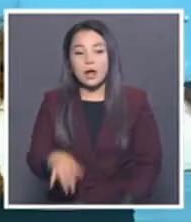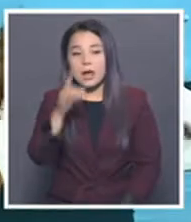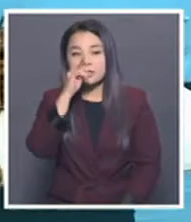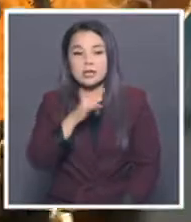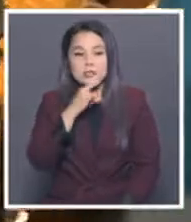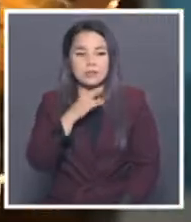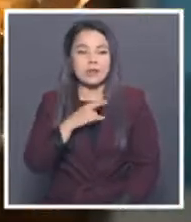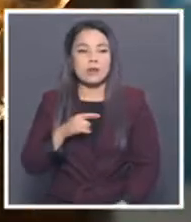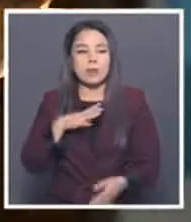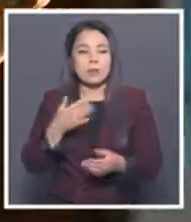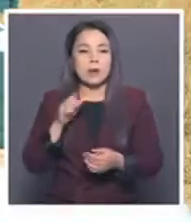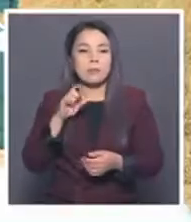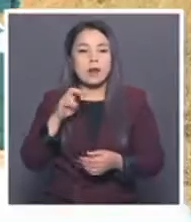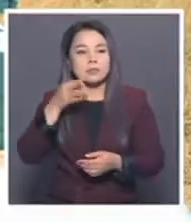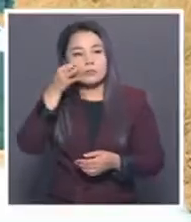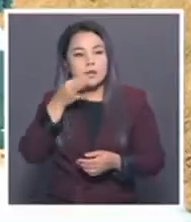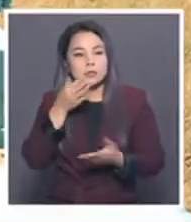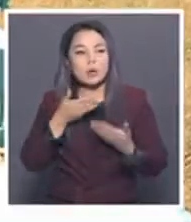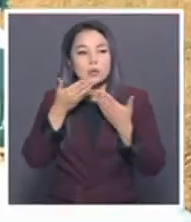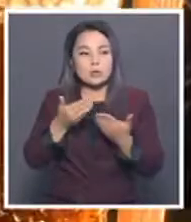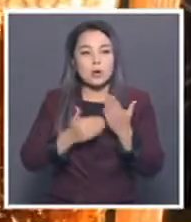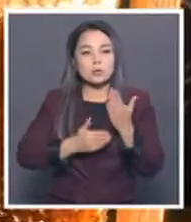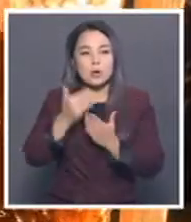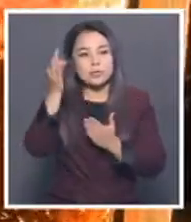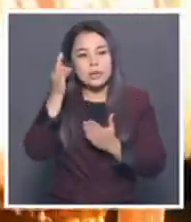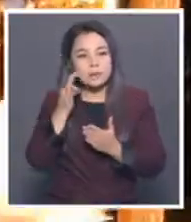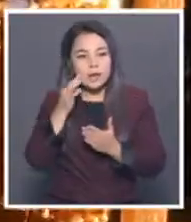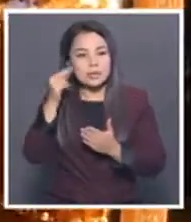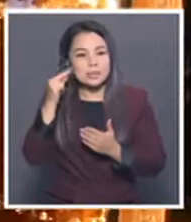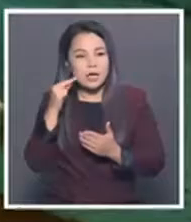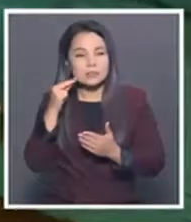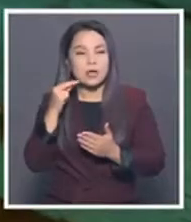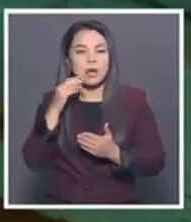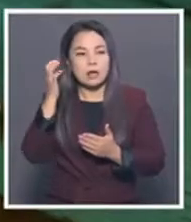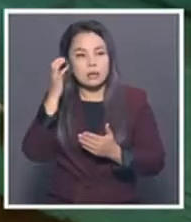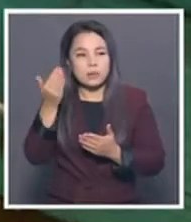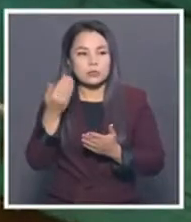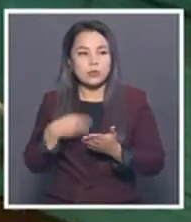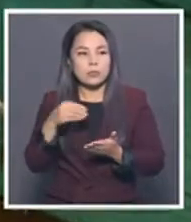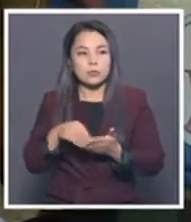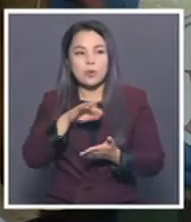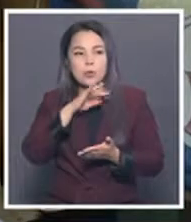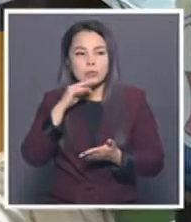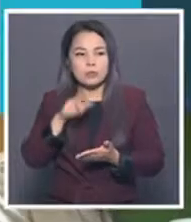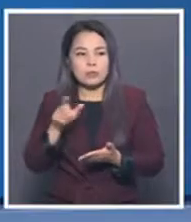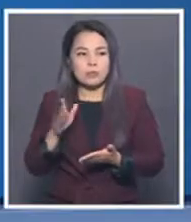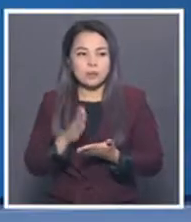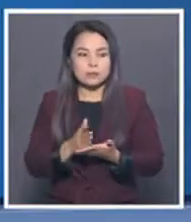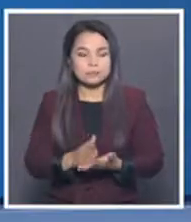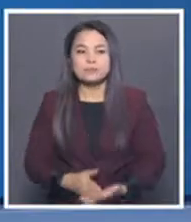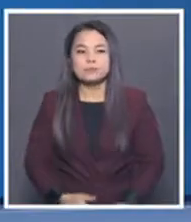Қазақстандық балға сұраныс жоғары. Емдік қасиеті мол өнімді Германия, Қытай, Сауд Арабиясынан алдыртатындар көбейді.